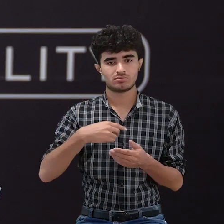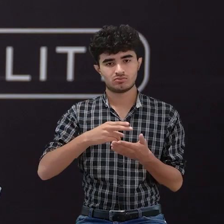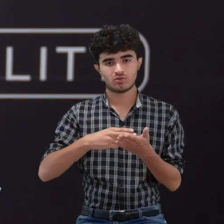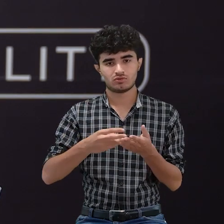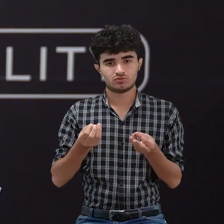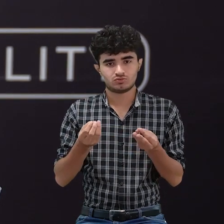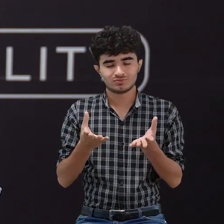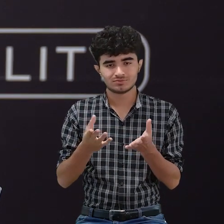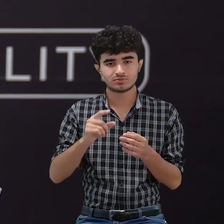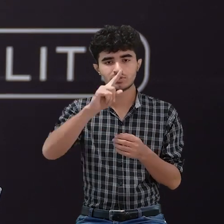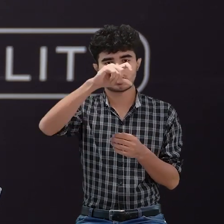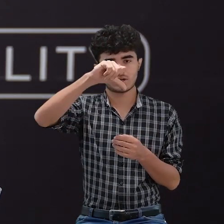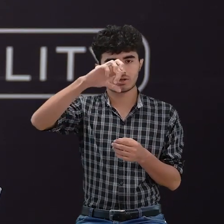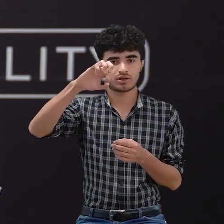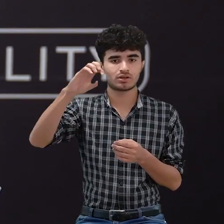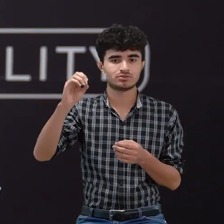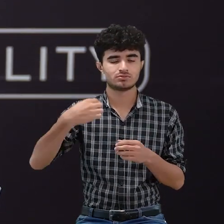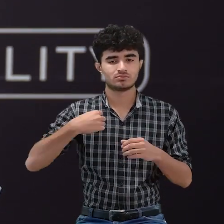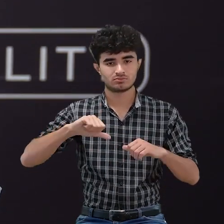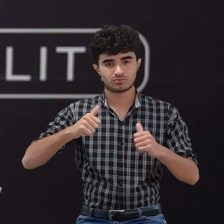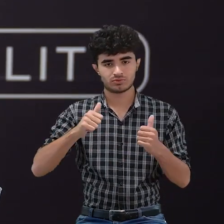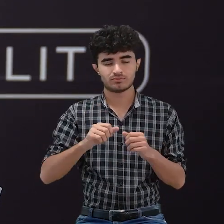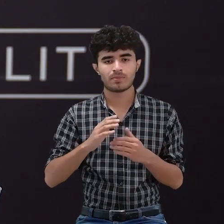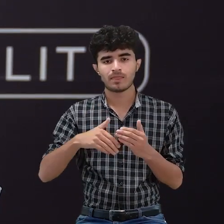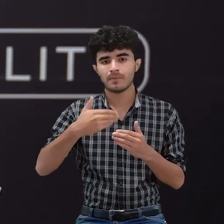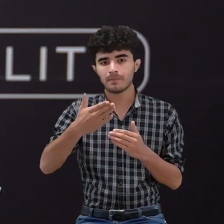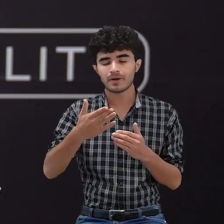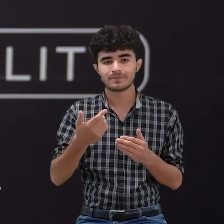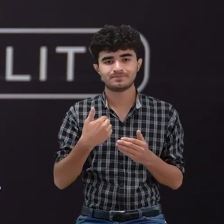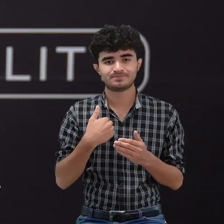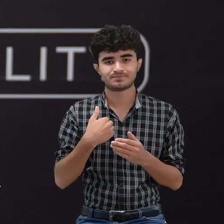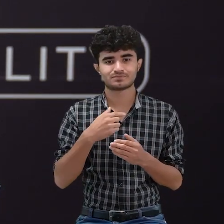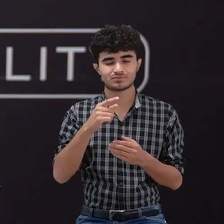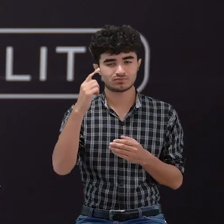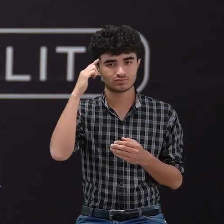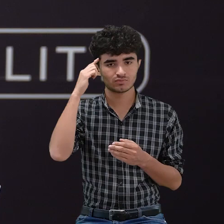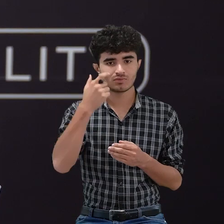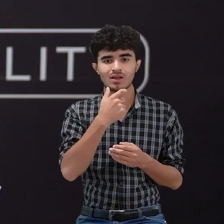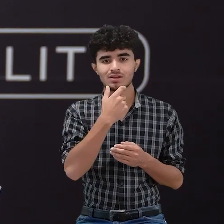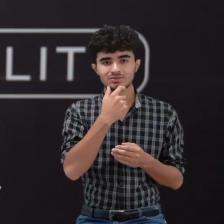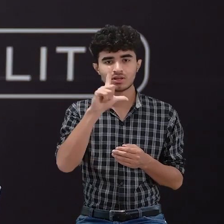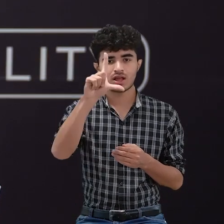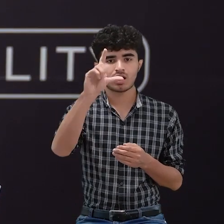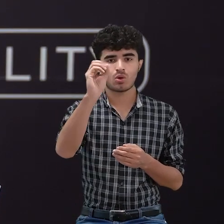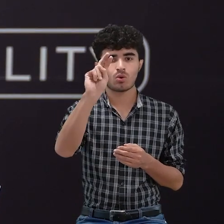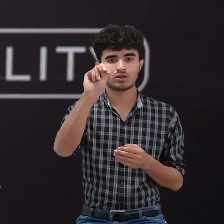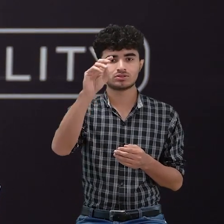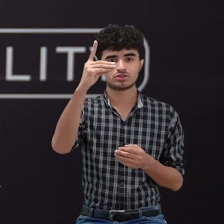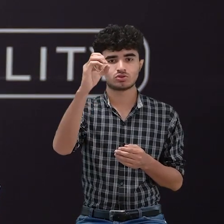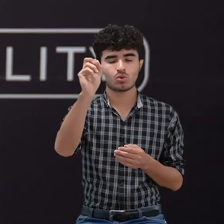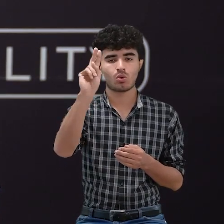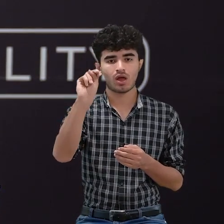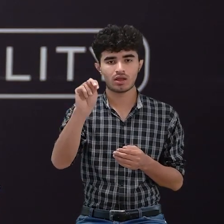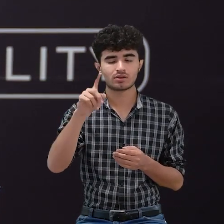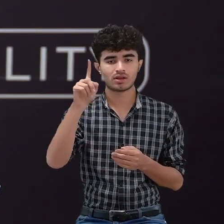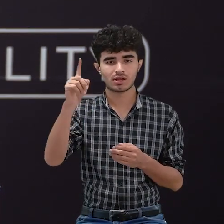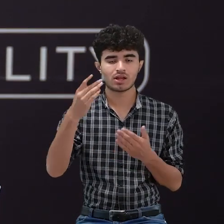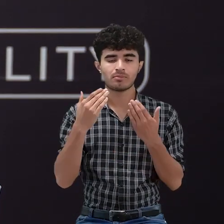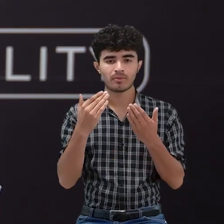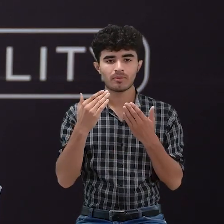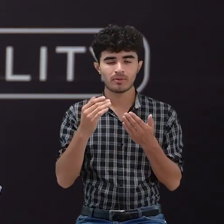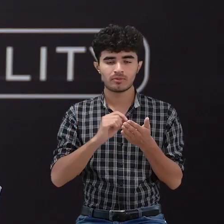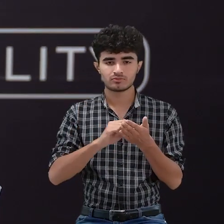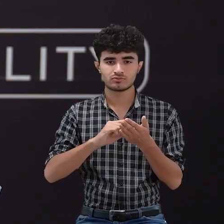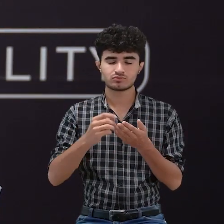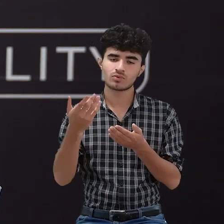एक आर्टिस्ट बन गई और अपना काम शुरू किया। फिर उसके चंद साल के बाद मुझे